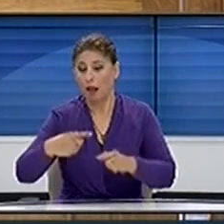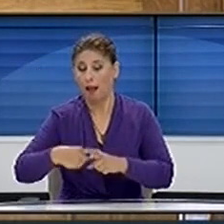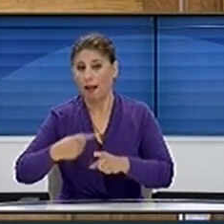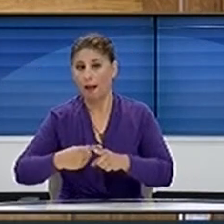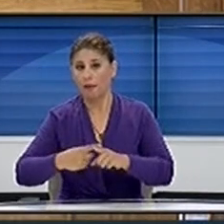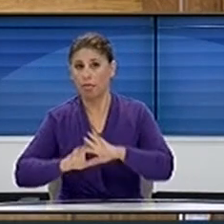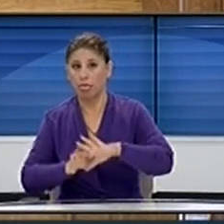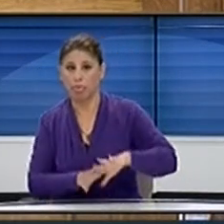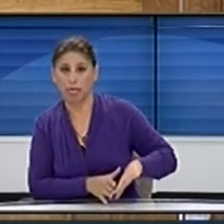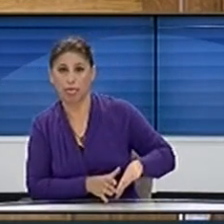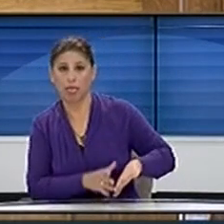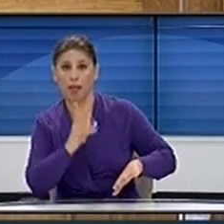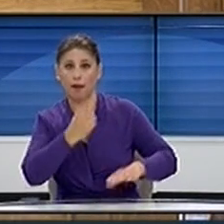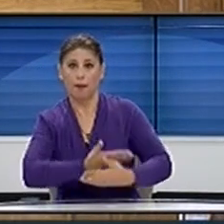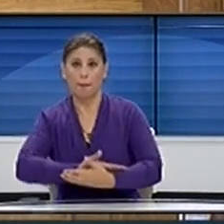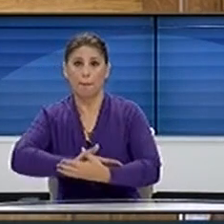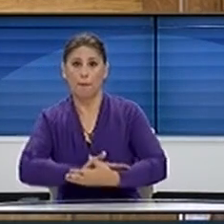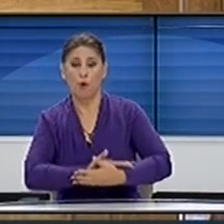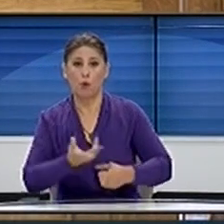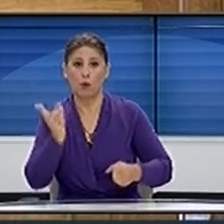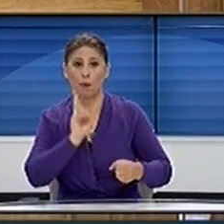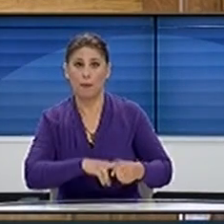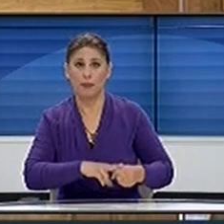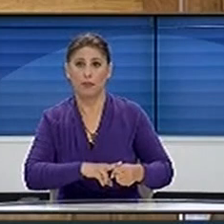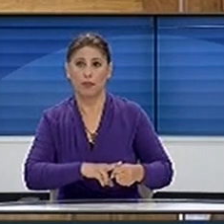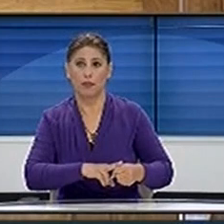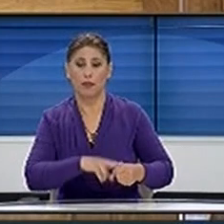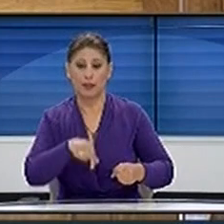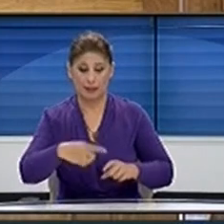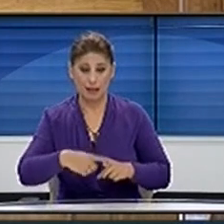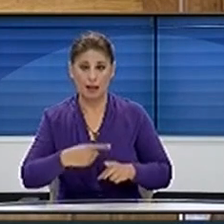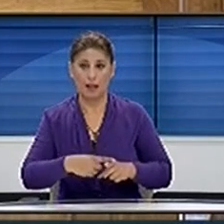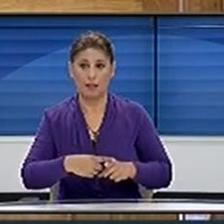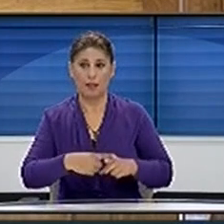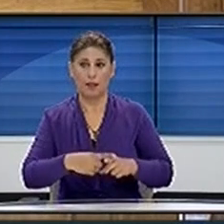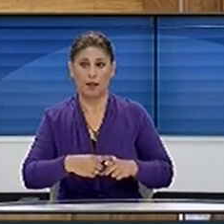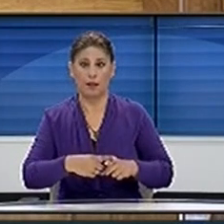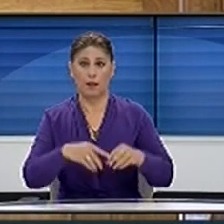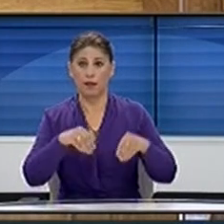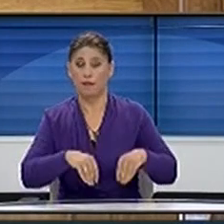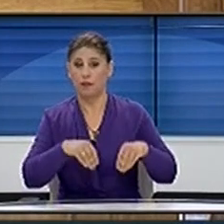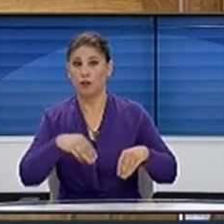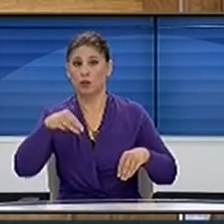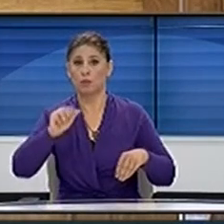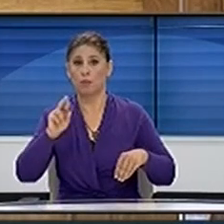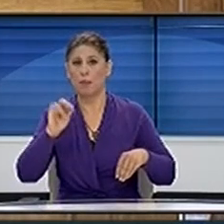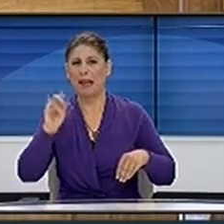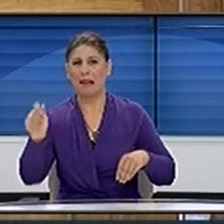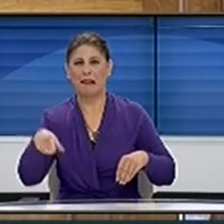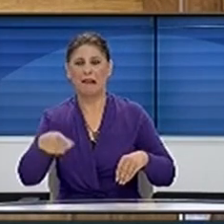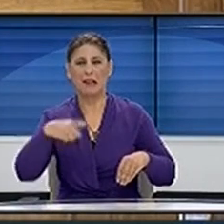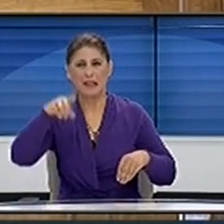Έλληνες άφησαν ένα μωρό να πεθάνει στο έδαφος της Ελλάδος και μάλιστα να το βαφτίζουν και Μαρία τις ημέρες της Παναγίας.